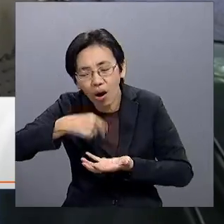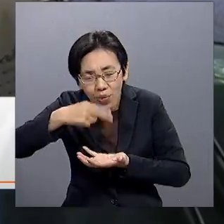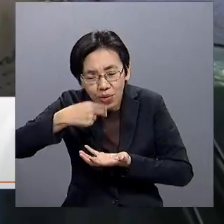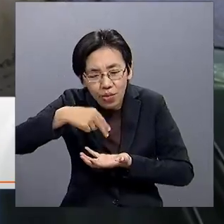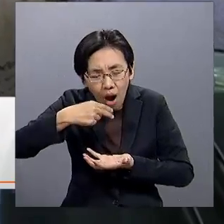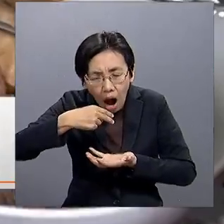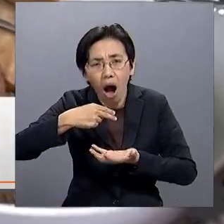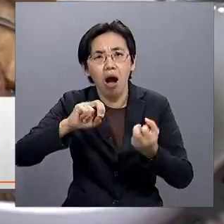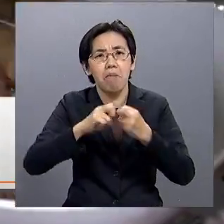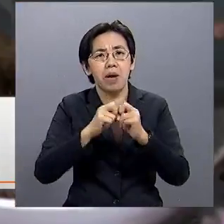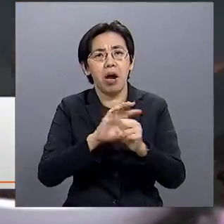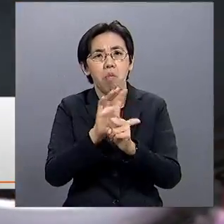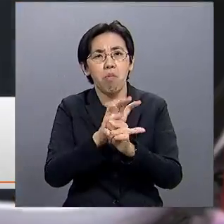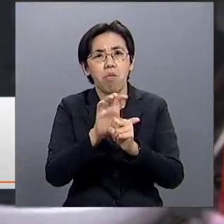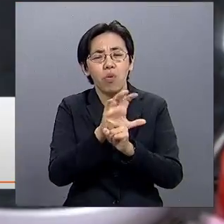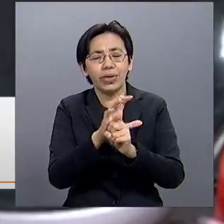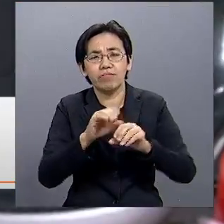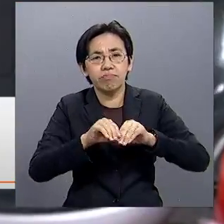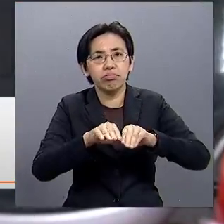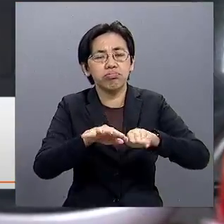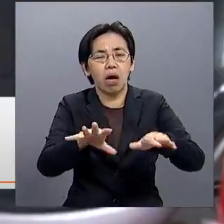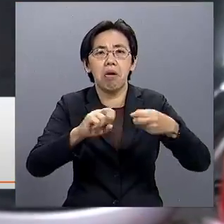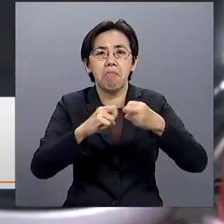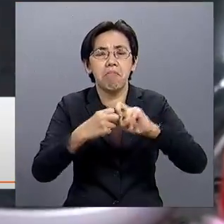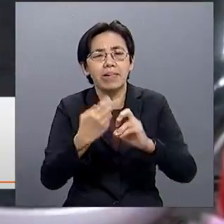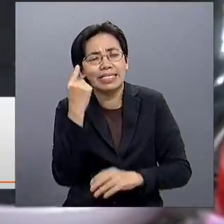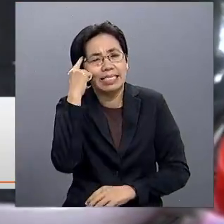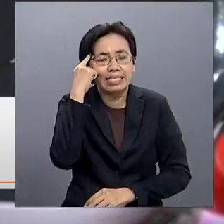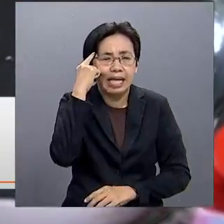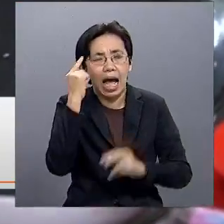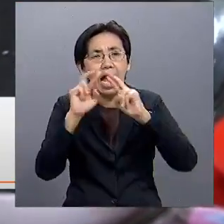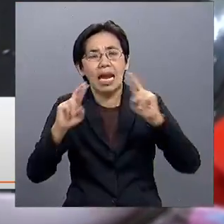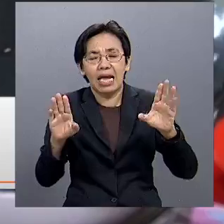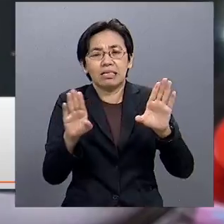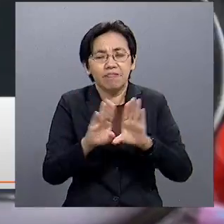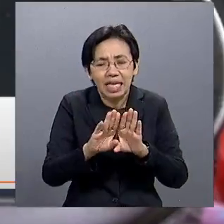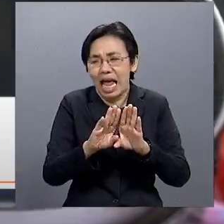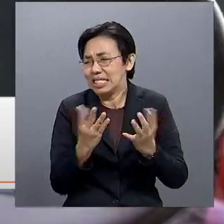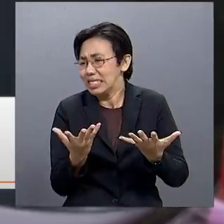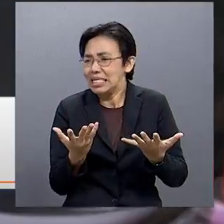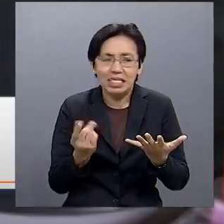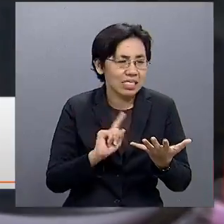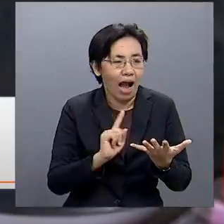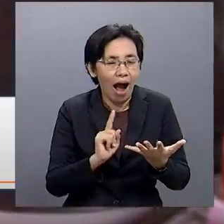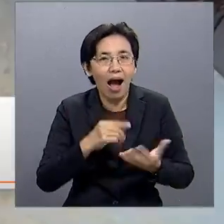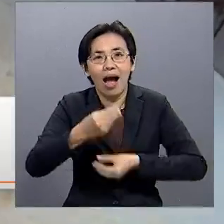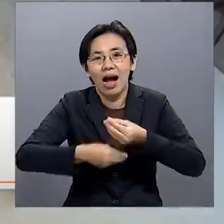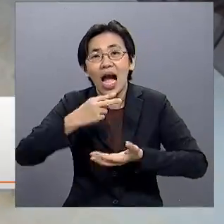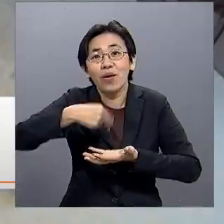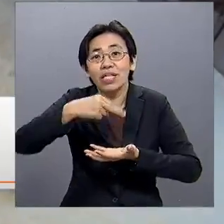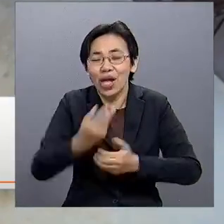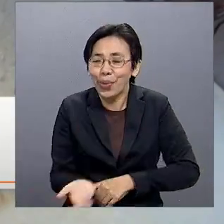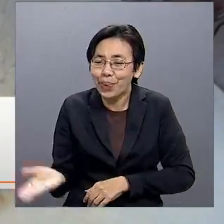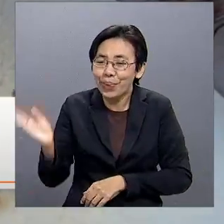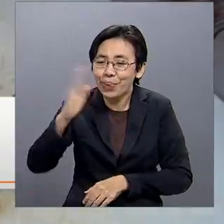ทบจากช่วงการแพร่ระบาดของโควิด -19 ก็เลยทำให้ร้านนั้นต้องปิดไปชั่วคราวนะคะก็เลยตัดสินใจมาขายก๋วยเตี๋ยวช่วงกลางวันแทนละกันก็จะ